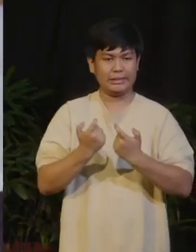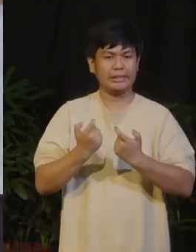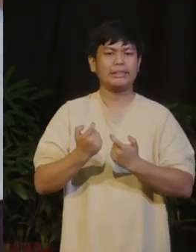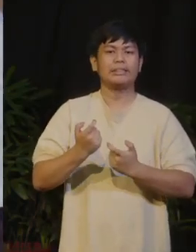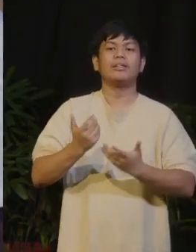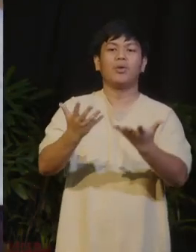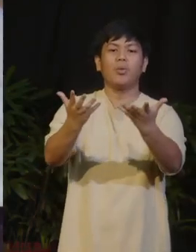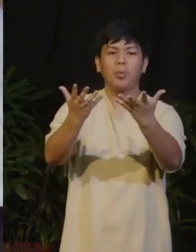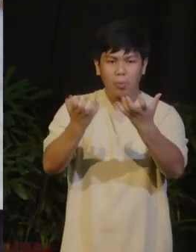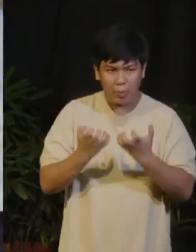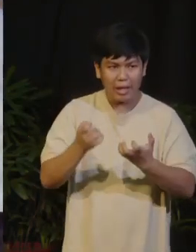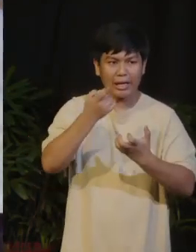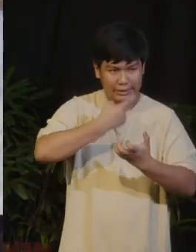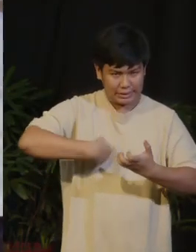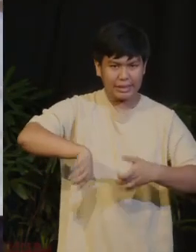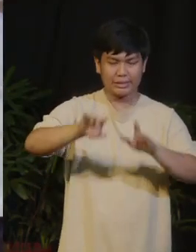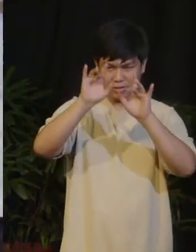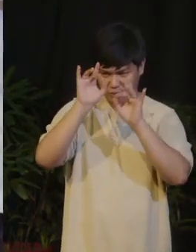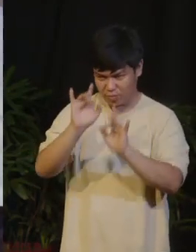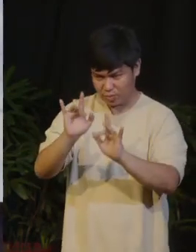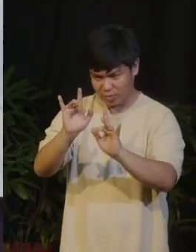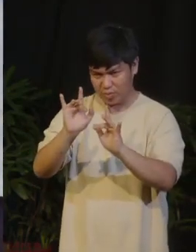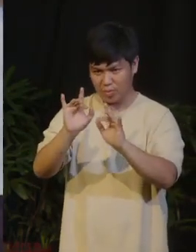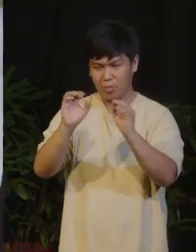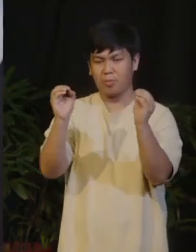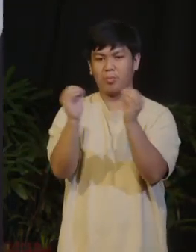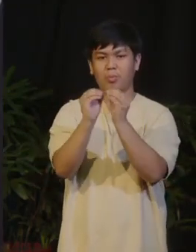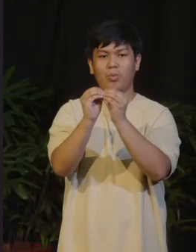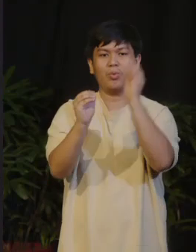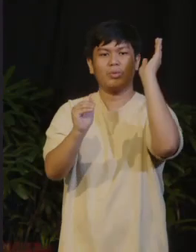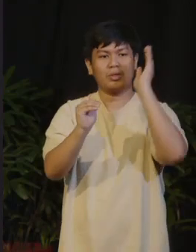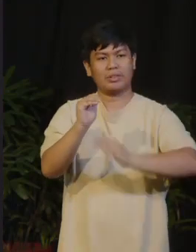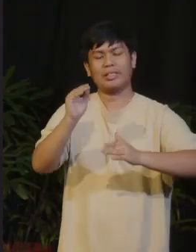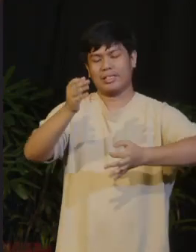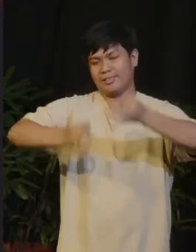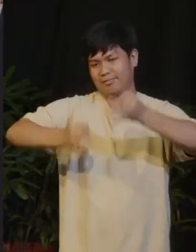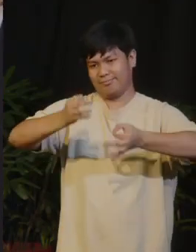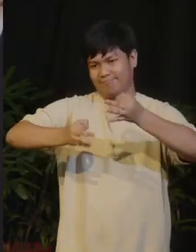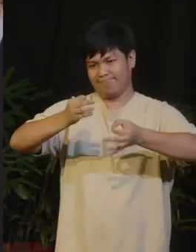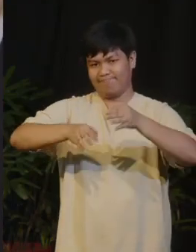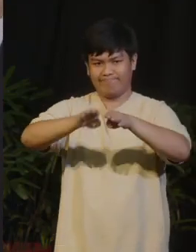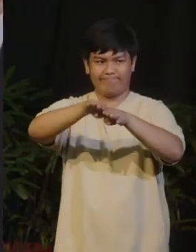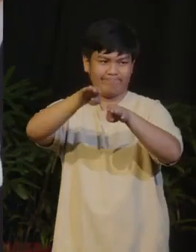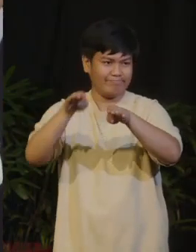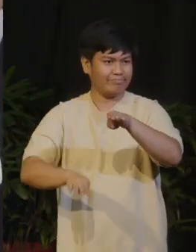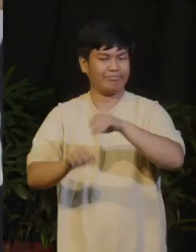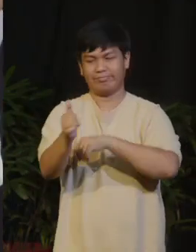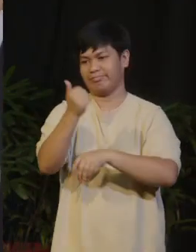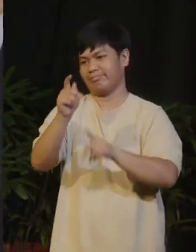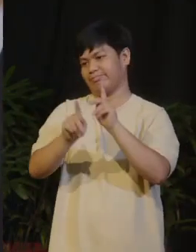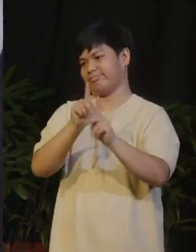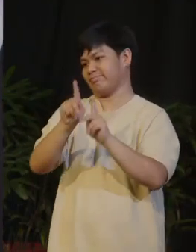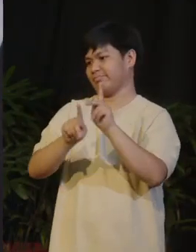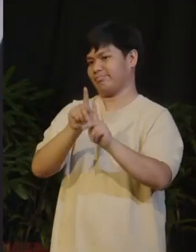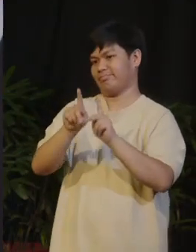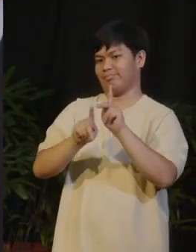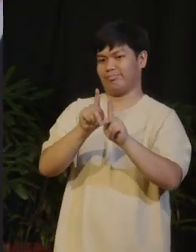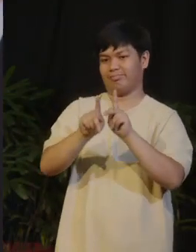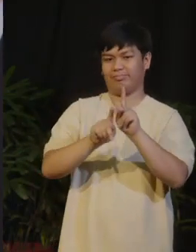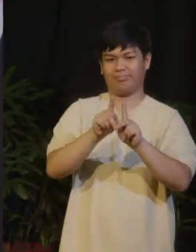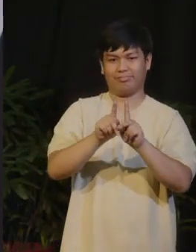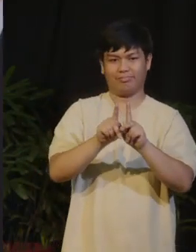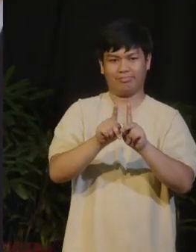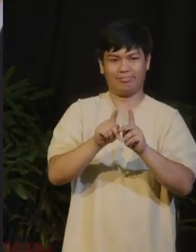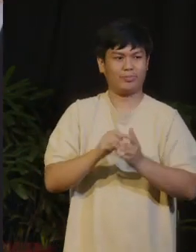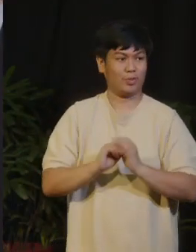magtagumpay ang kahabagan niya laban sa mapagkundina na paghuhusga at pakikitungo